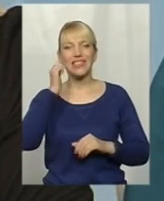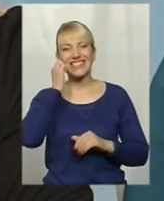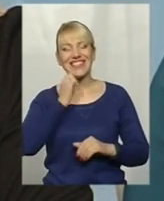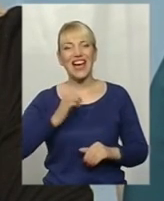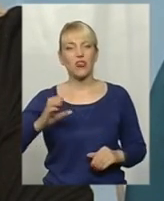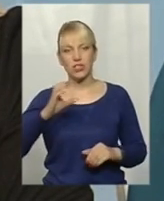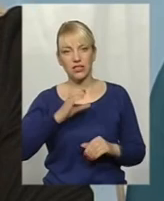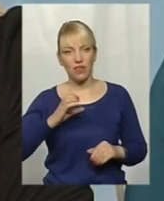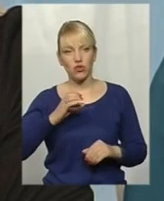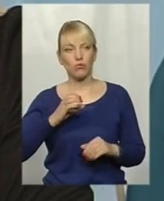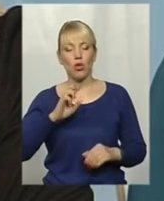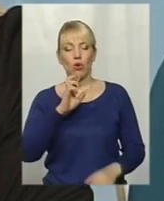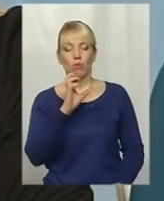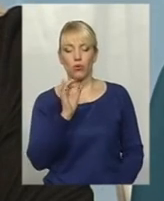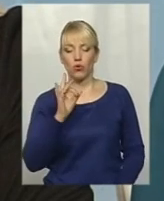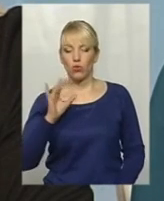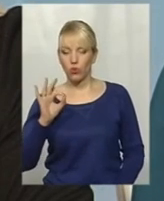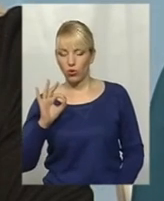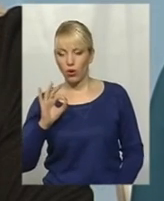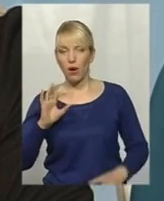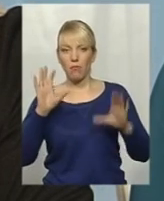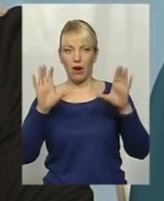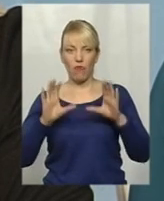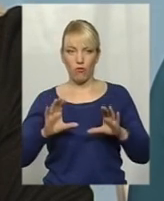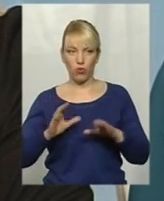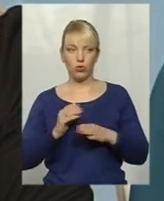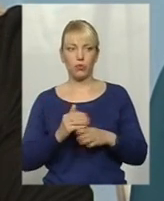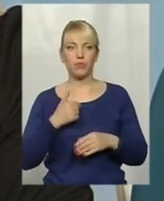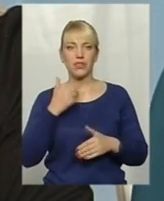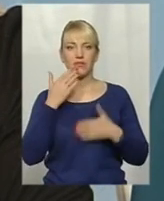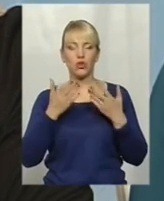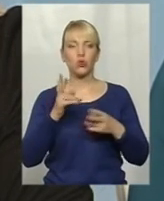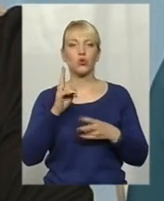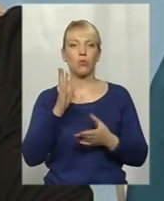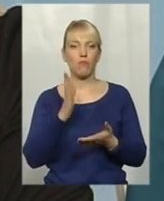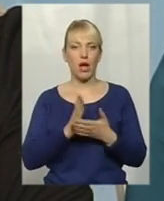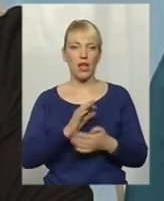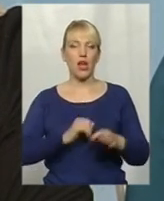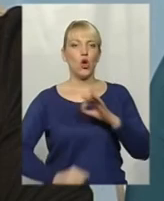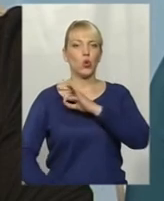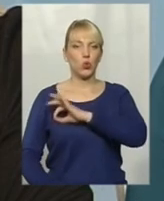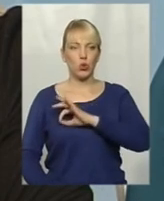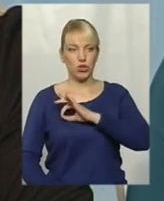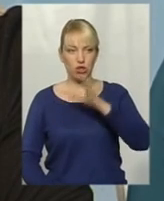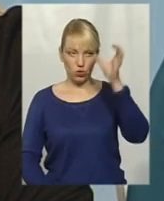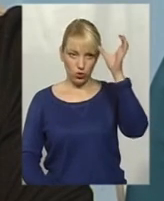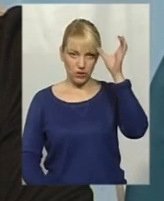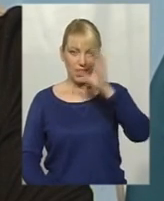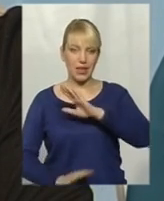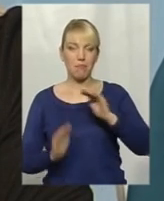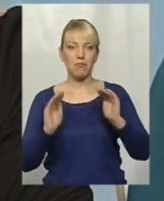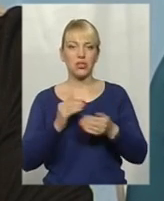бюро правової допомоги. І тому звернуся до осіб, які мають юридичну освіту не нижче